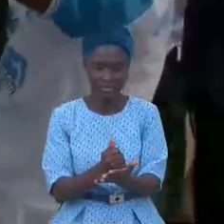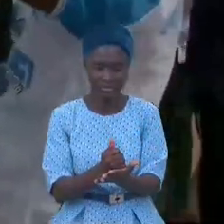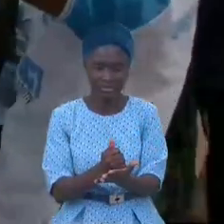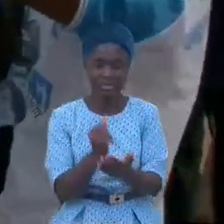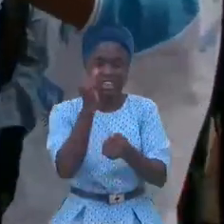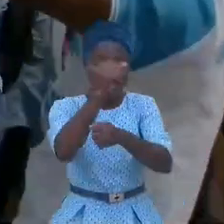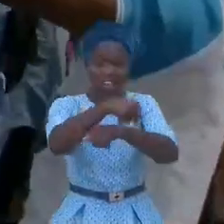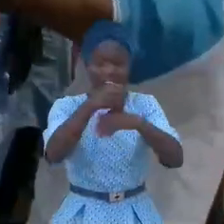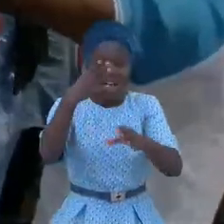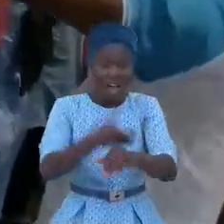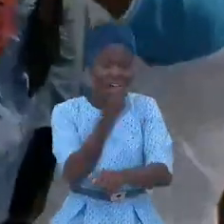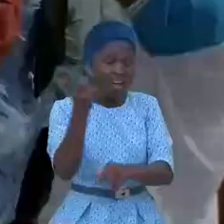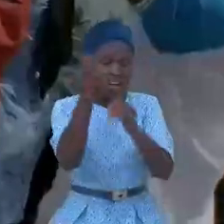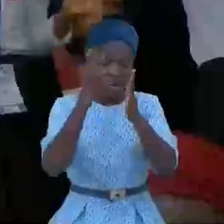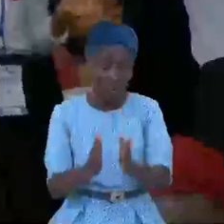Vainqueur, amen.